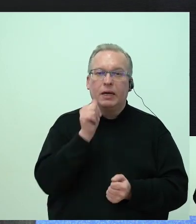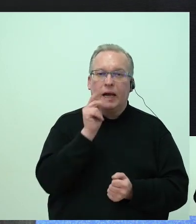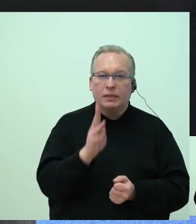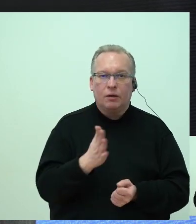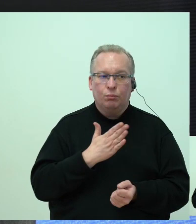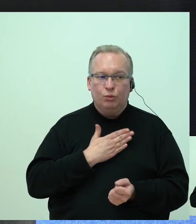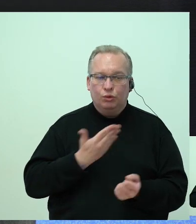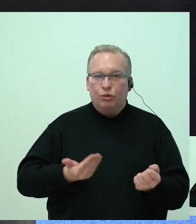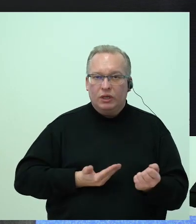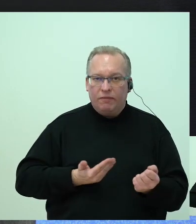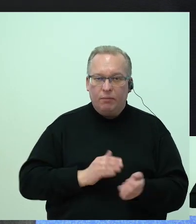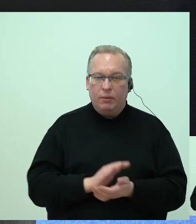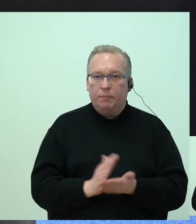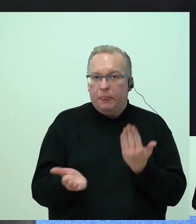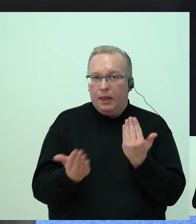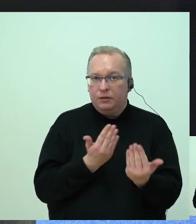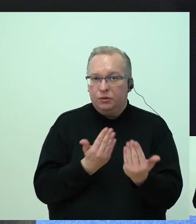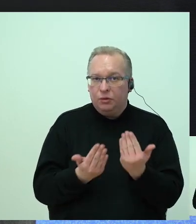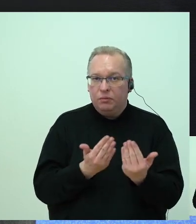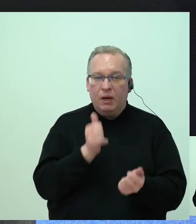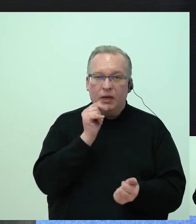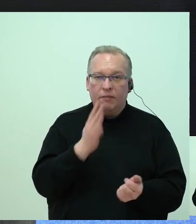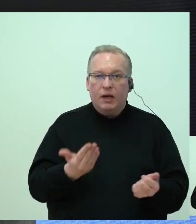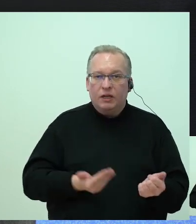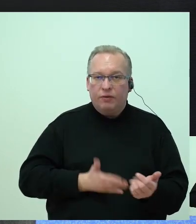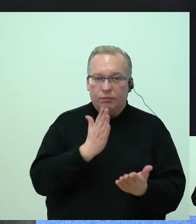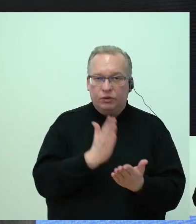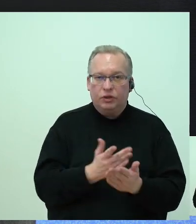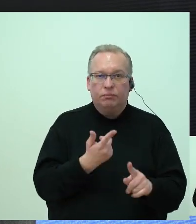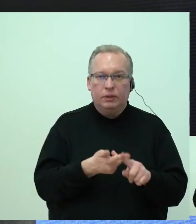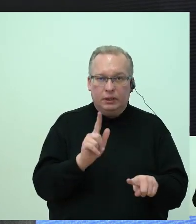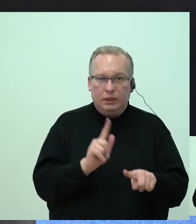kasdienėme mūsų gyvenime, nes tarsi kasdienėme gyvenime yra tas